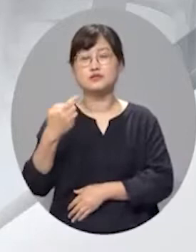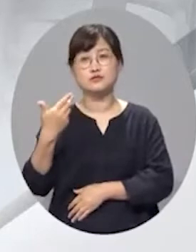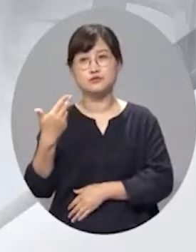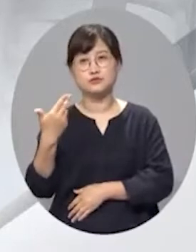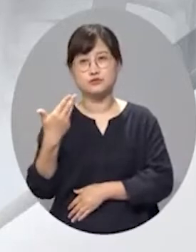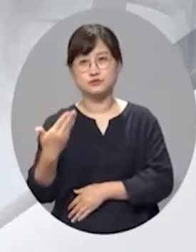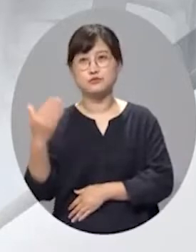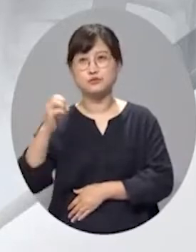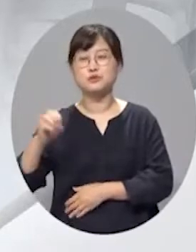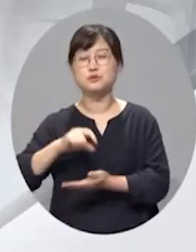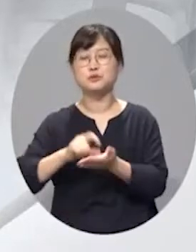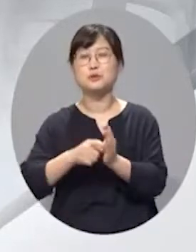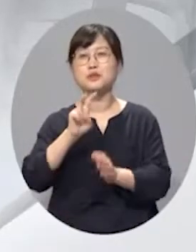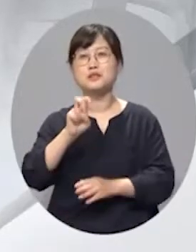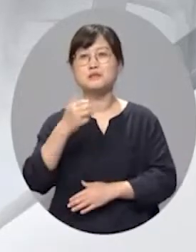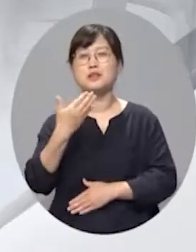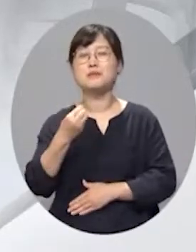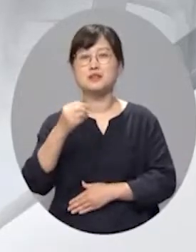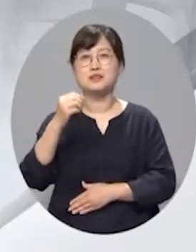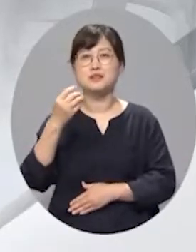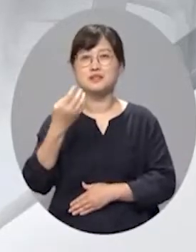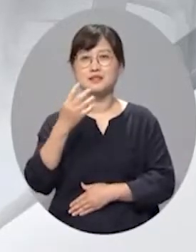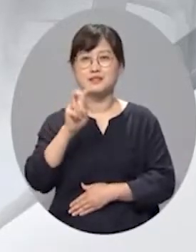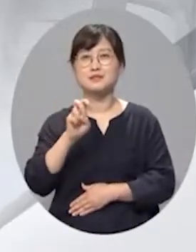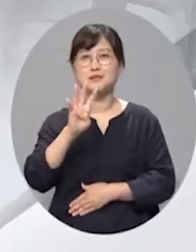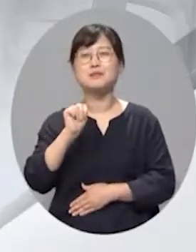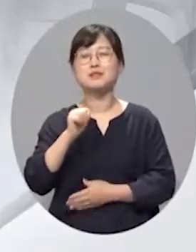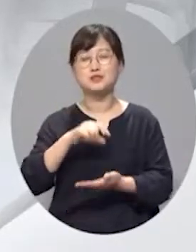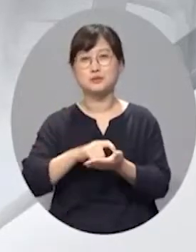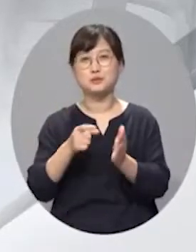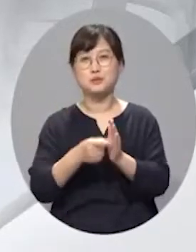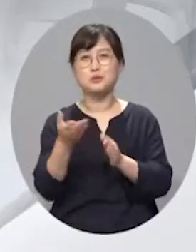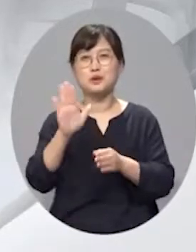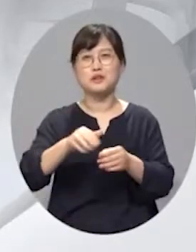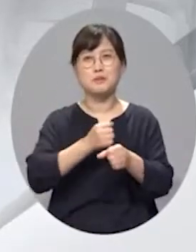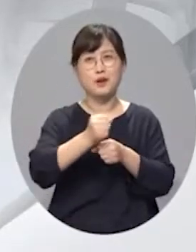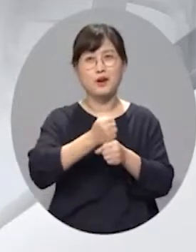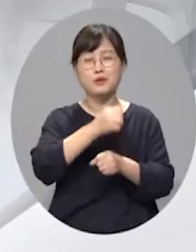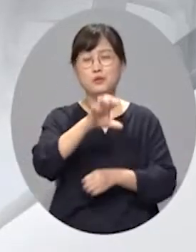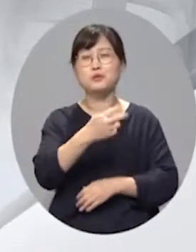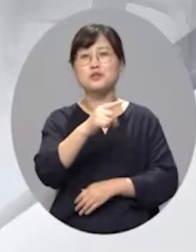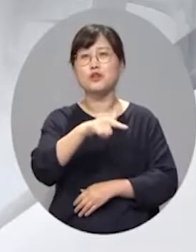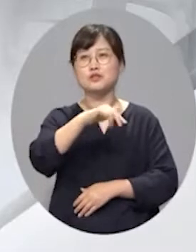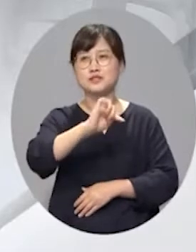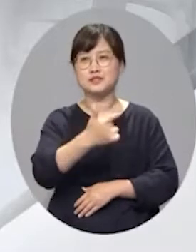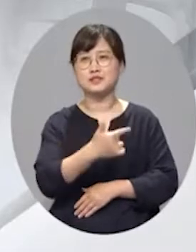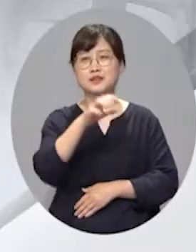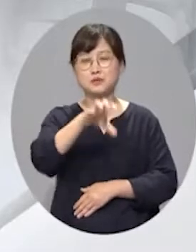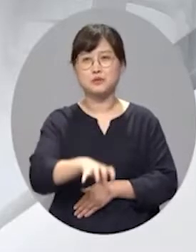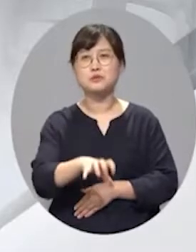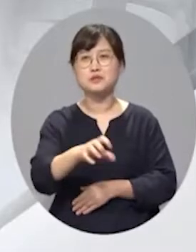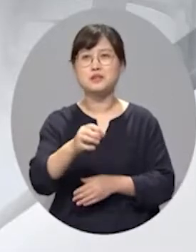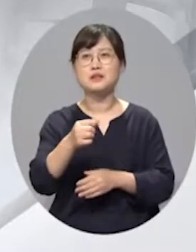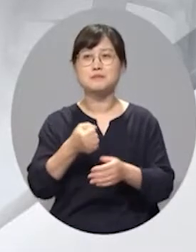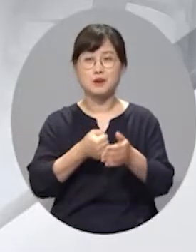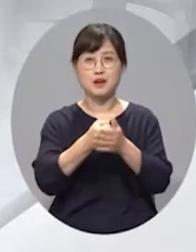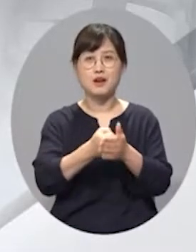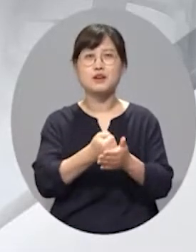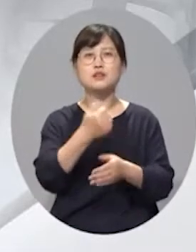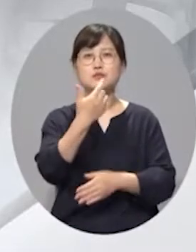원 수준. 하지만 브랜드 교복 시장을 가족이 장악한 덕진구의 경우 4대 업체의 낙찰률은